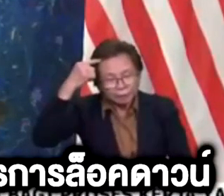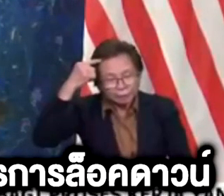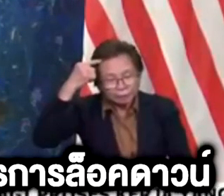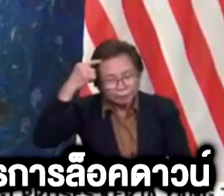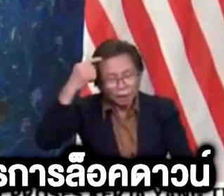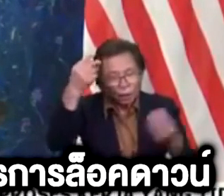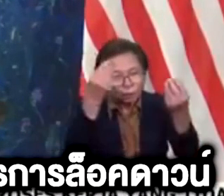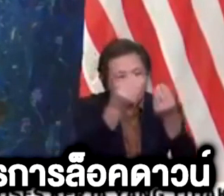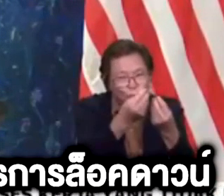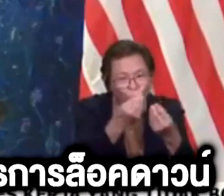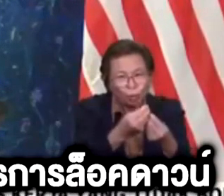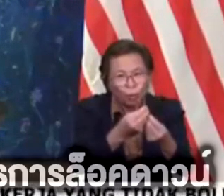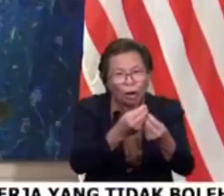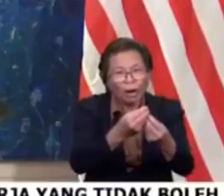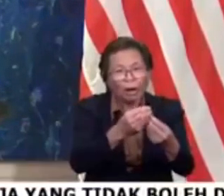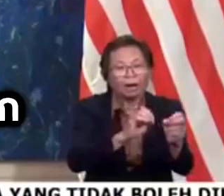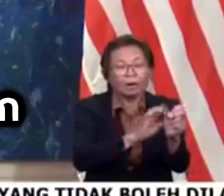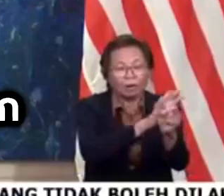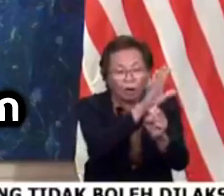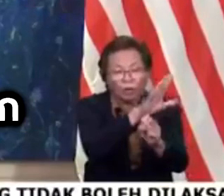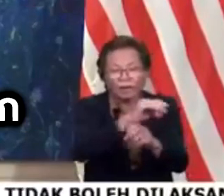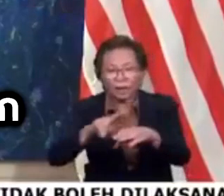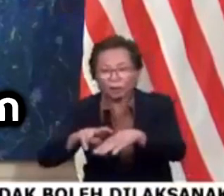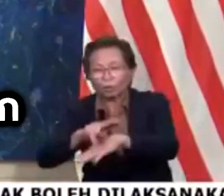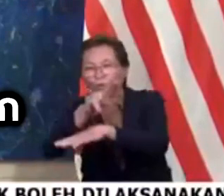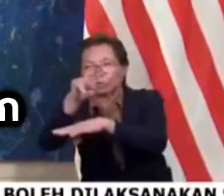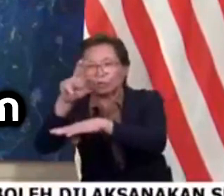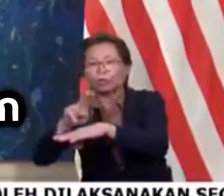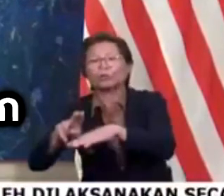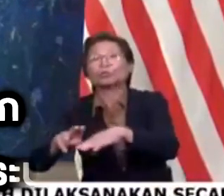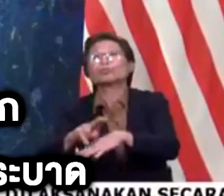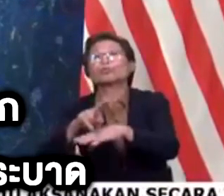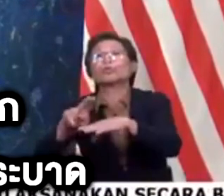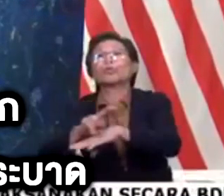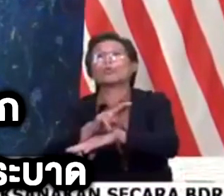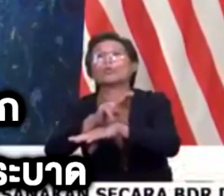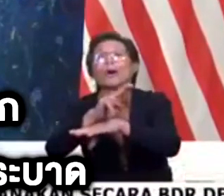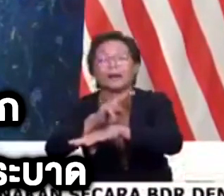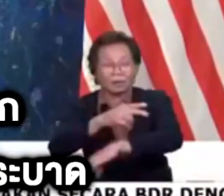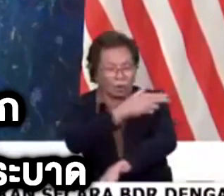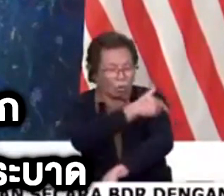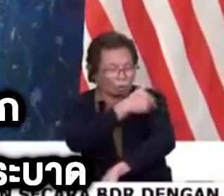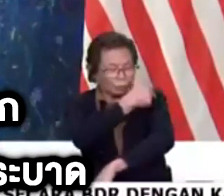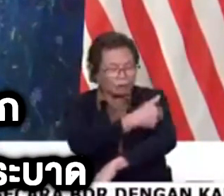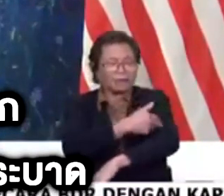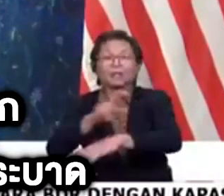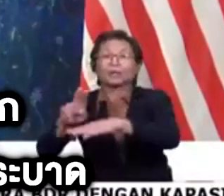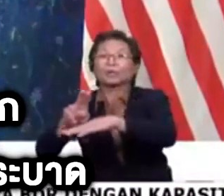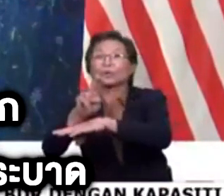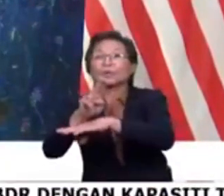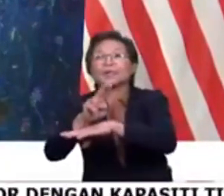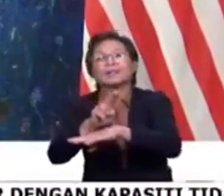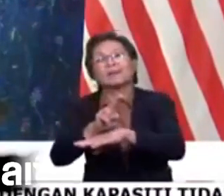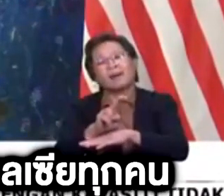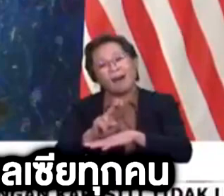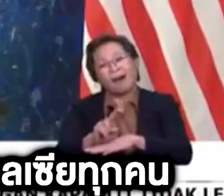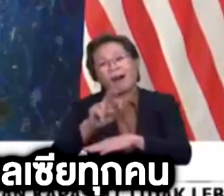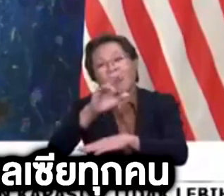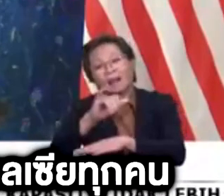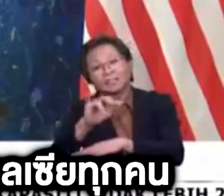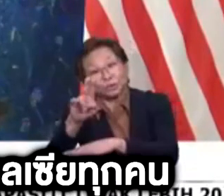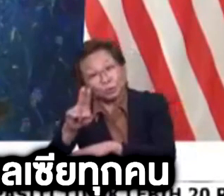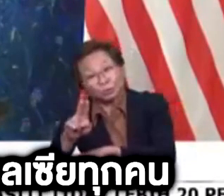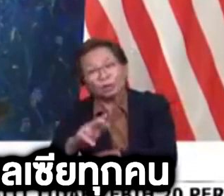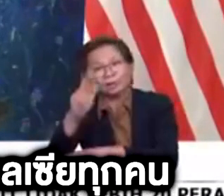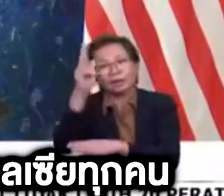าการบังคับใช้มาตรการล็อกดาวน์เป็นการตัดสินใจที่ยากลำบากแต่จำเป็นในการควบคุมการแพร่ระบาดซึ่งจะสำเร็จ